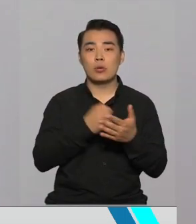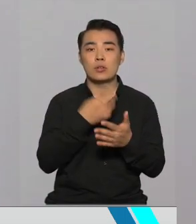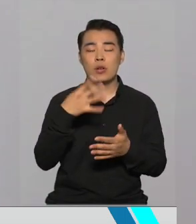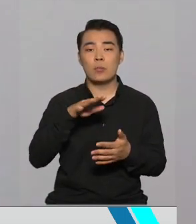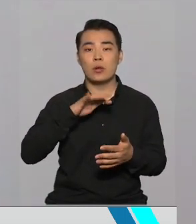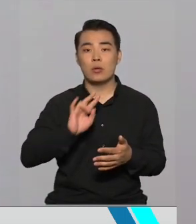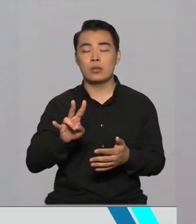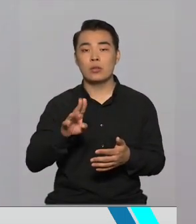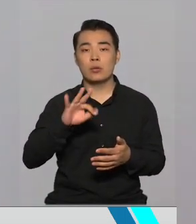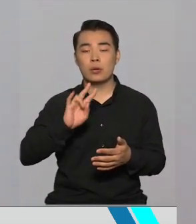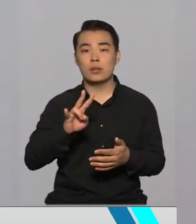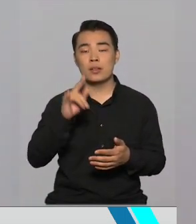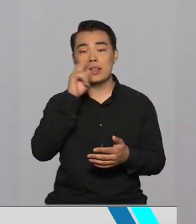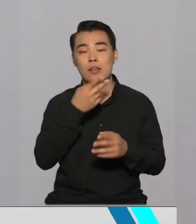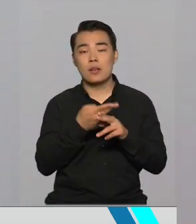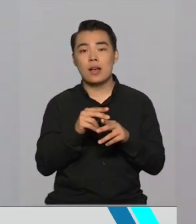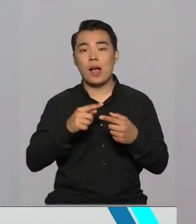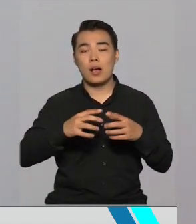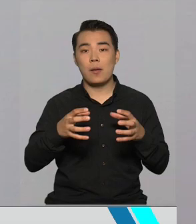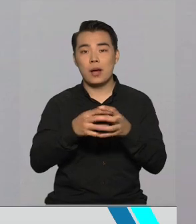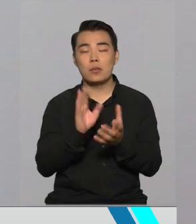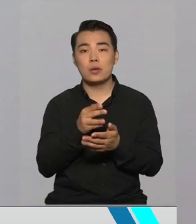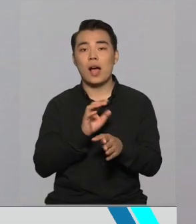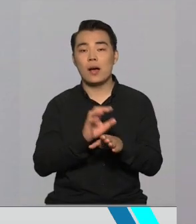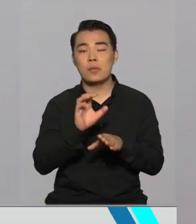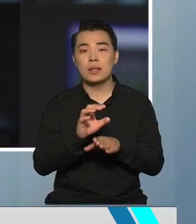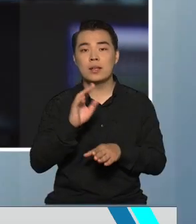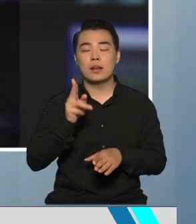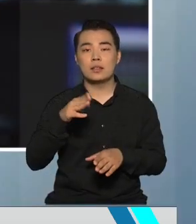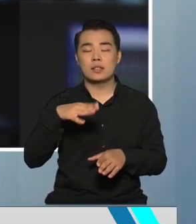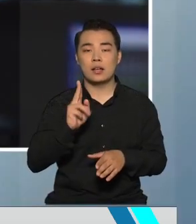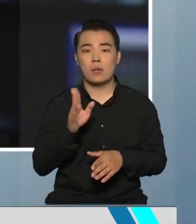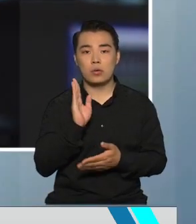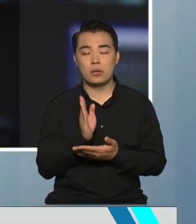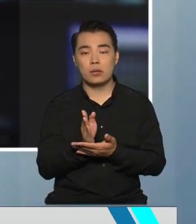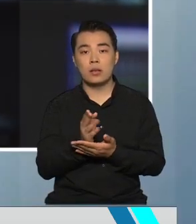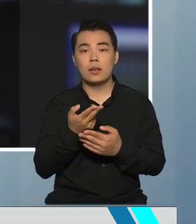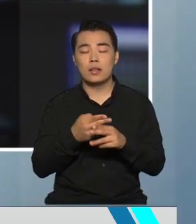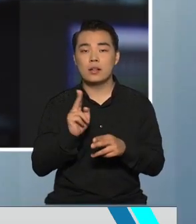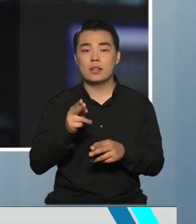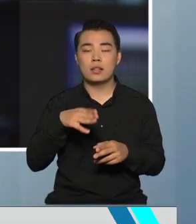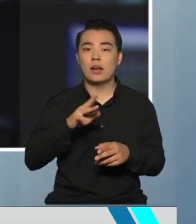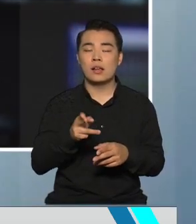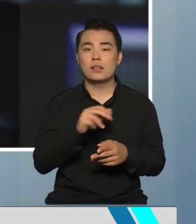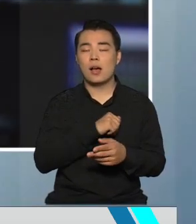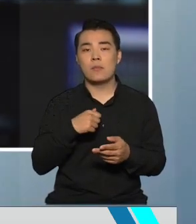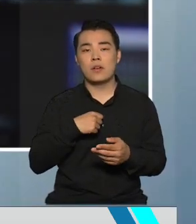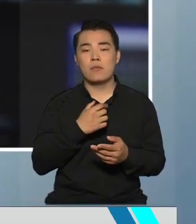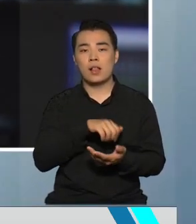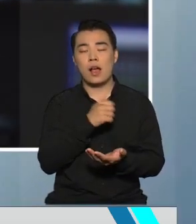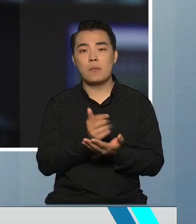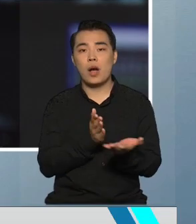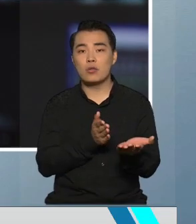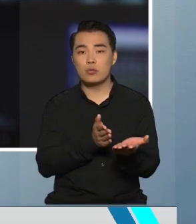тонн только компания «Тенгиз-Шеврон» будет отправлять через КТК. КТК является самым основным маршрутом. Но, и